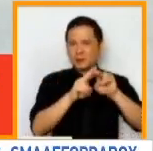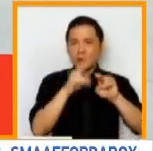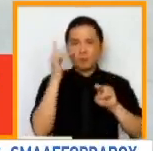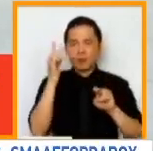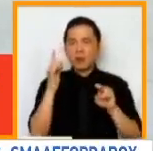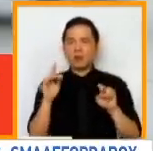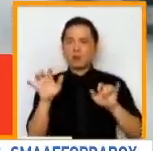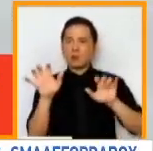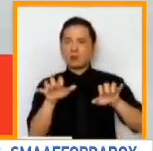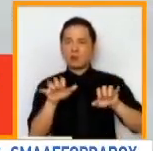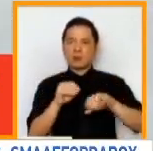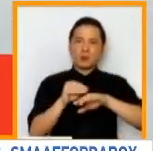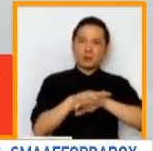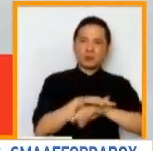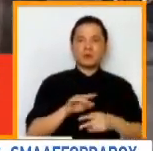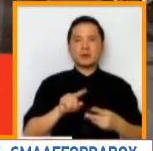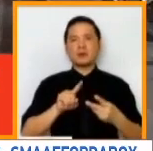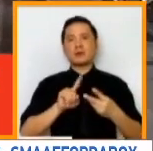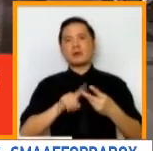pandemic.